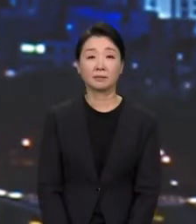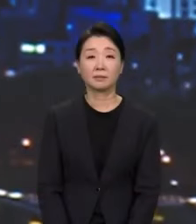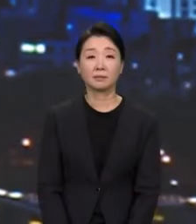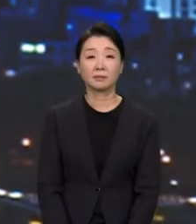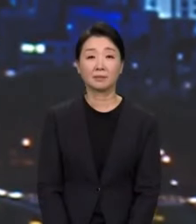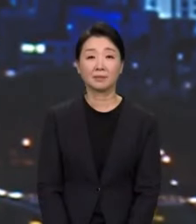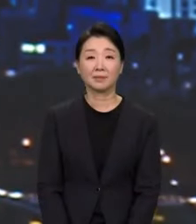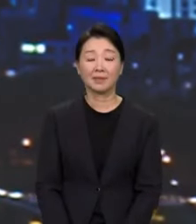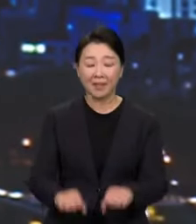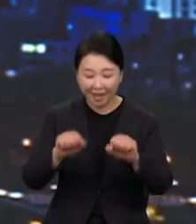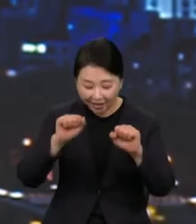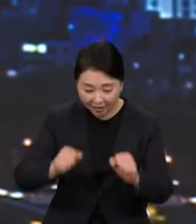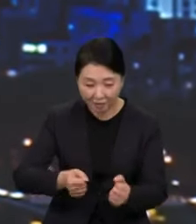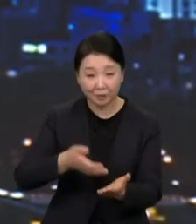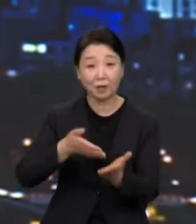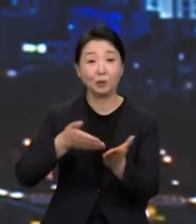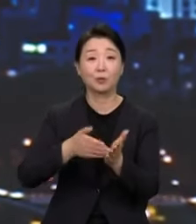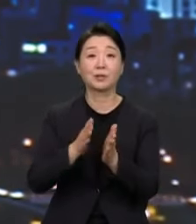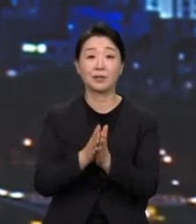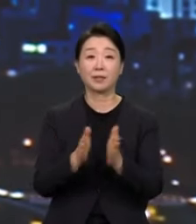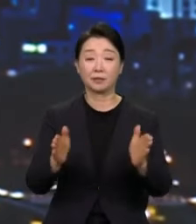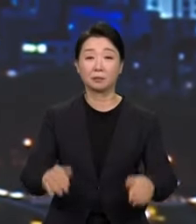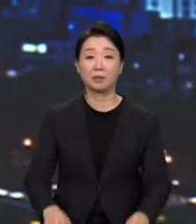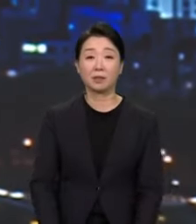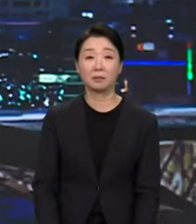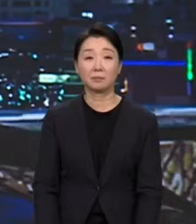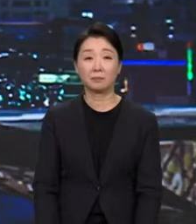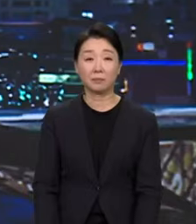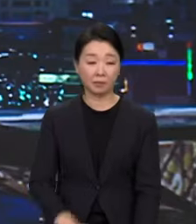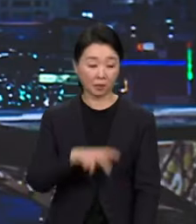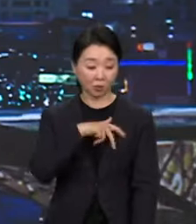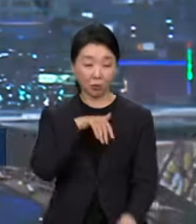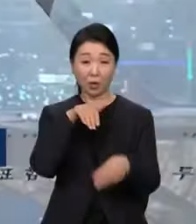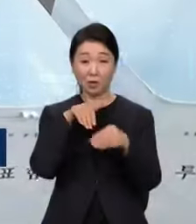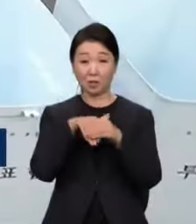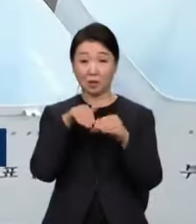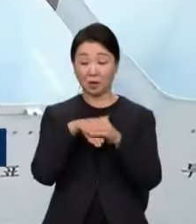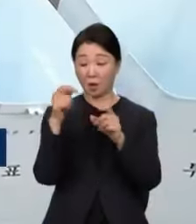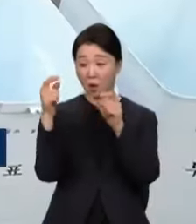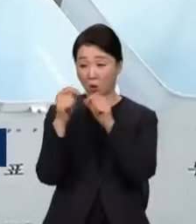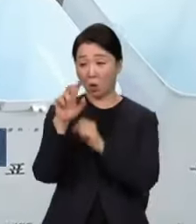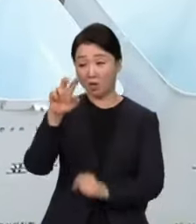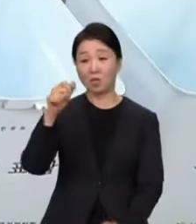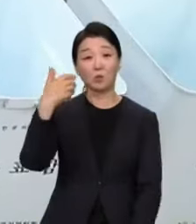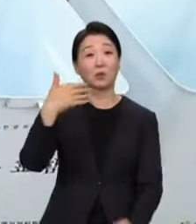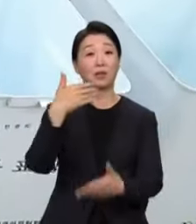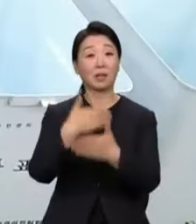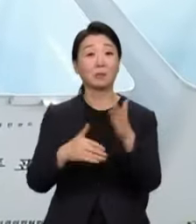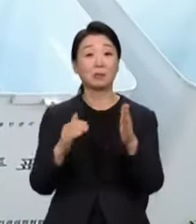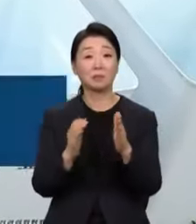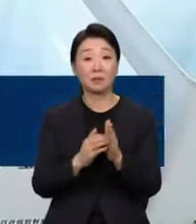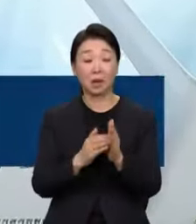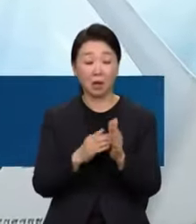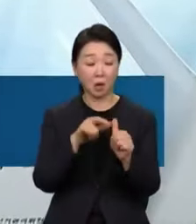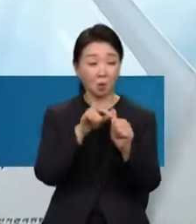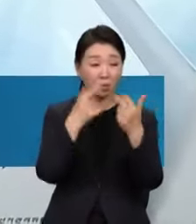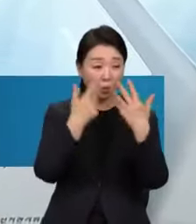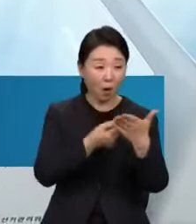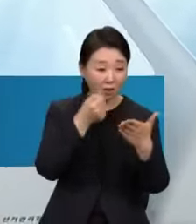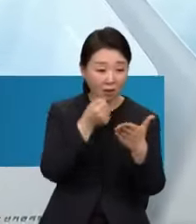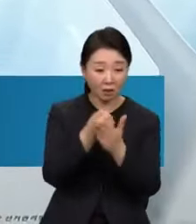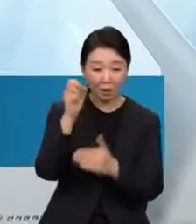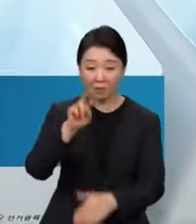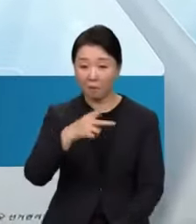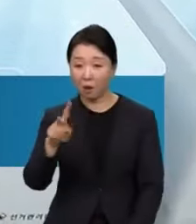시청자 여러분, JTBC 뉴스룸을 시작하겠습니다. 총선을 겨우 29일 앞두고 확정됐던 공천이 갑자기 뒤바뀌고